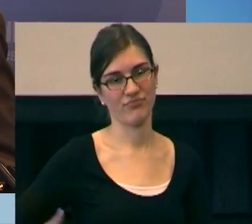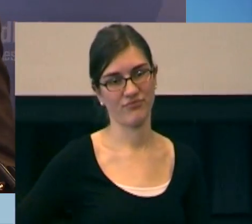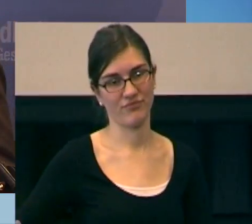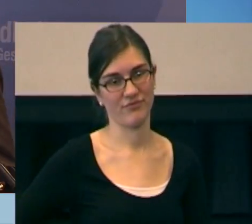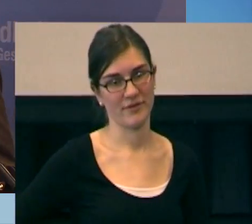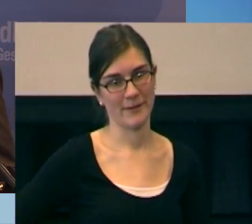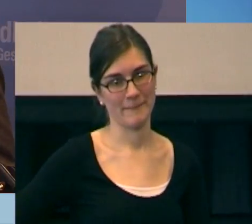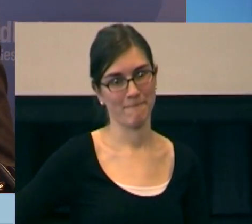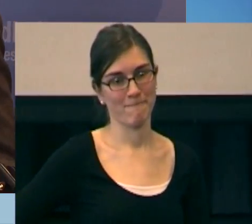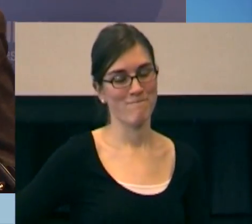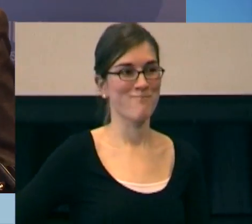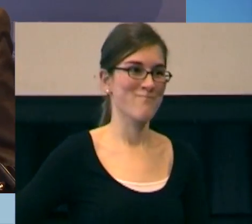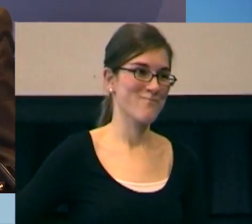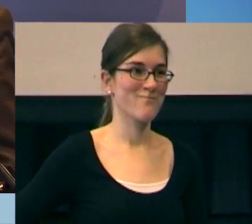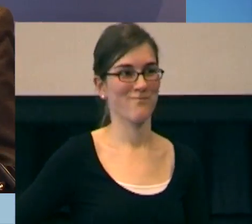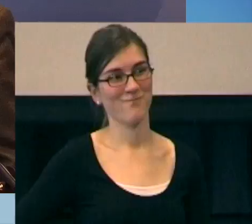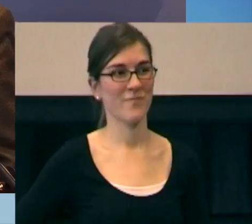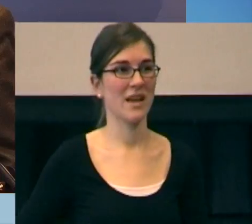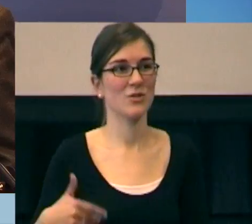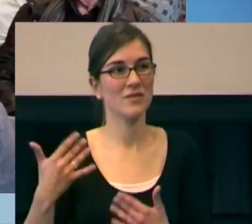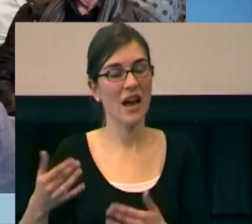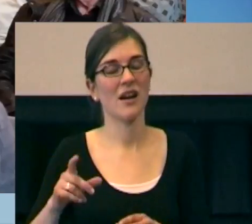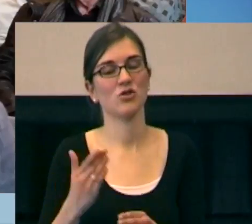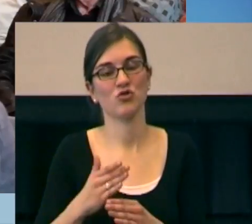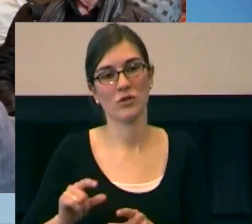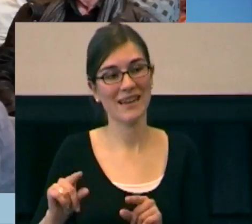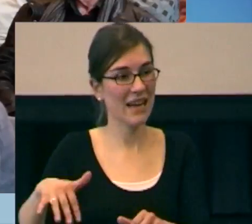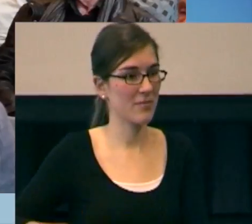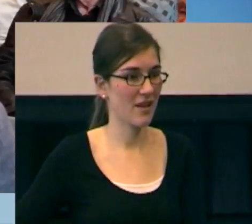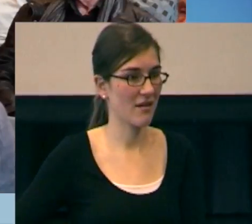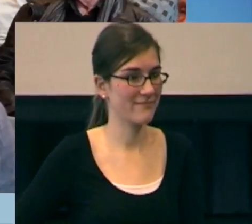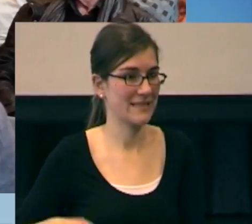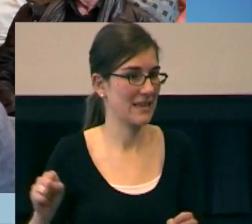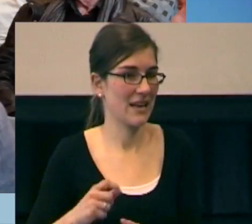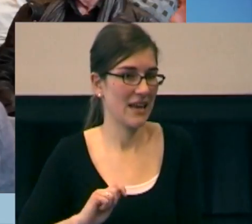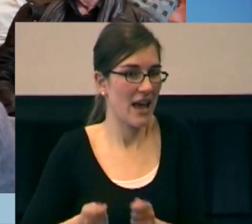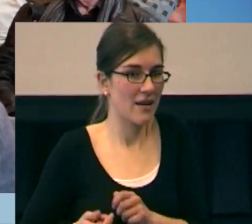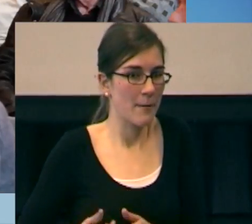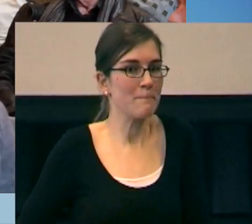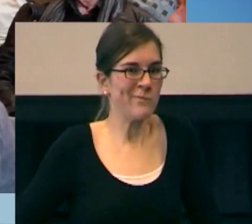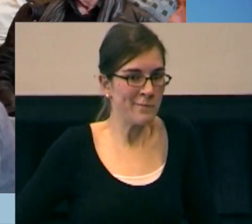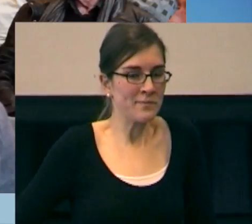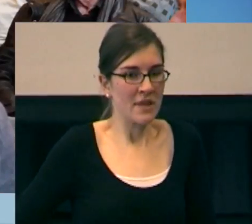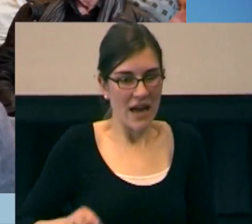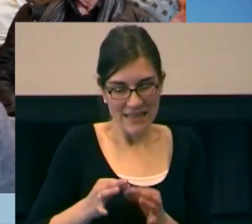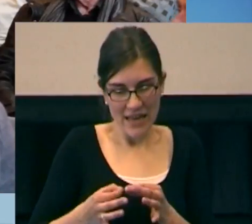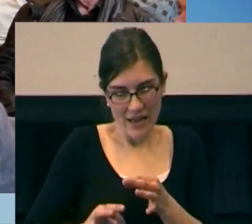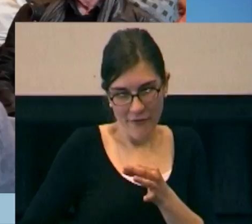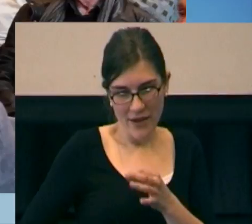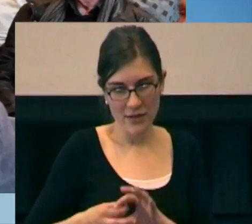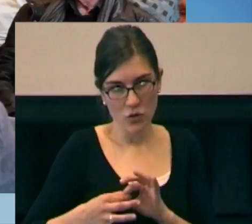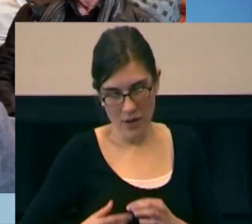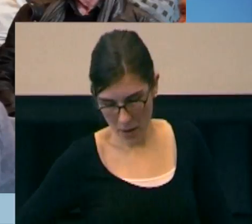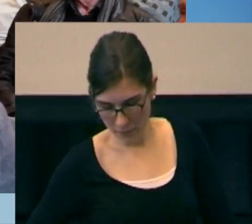Potenzial an Lymphknoten mit das lassen, die kriegen sie mit einer Bestrahlung nicht, weil sie da die Gefäße, die für die Durchblutung des Beines